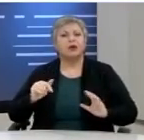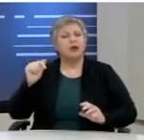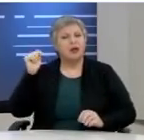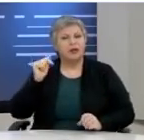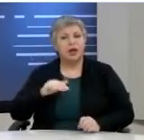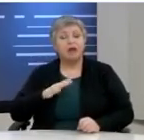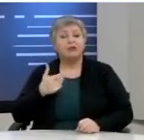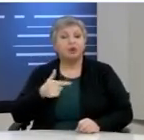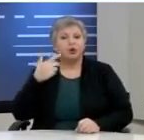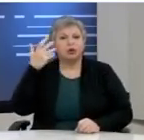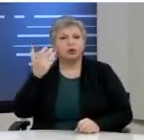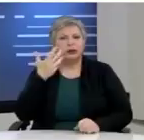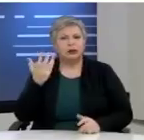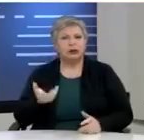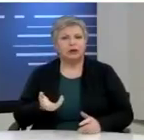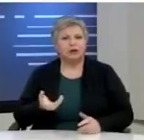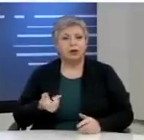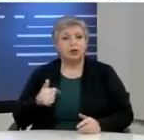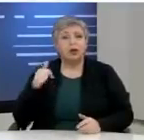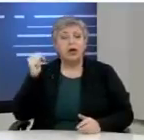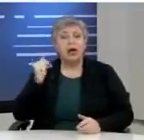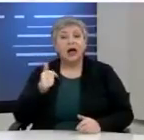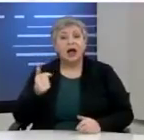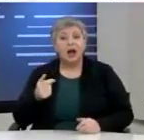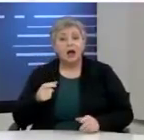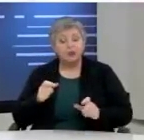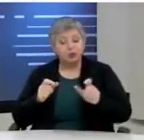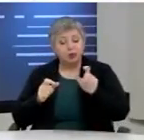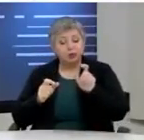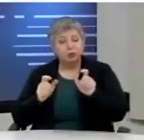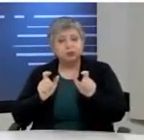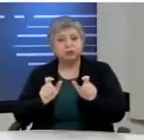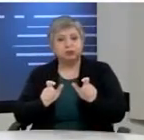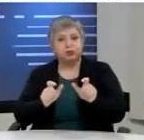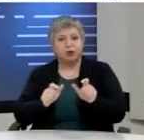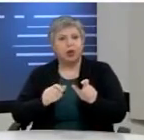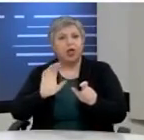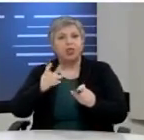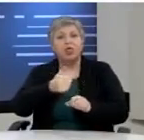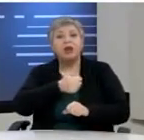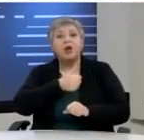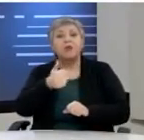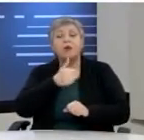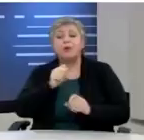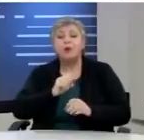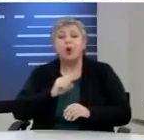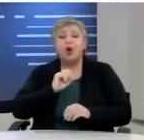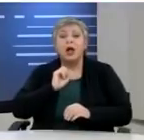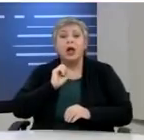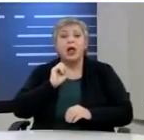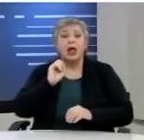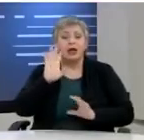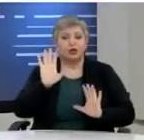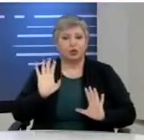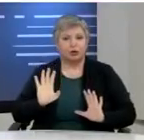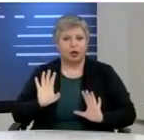Τούτο σημαίνει Ίσυχα, παρακαλώ. Ότι η χρήση αυτή δεν θα χρησιμοποιείται μόνο στις διεθνείς σχέσεις της χώρας με άλλες χώρες και με